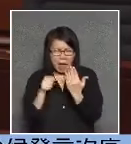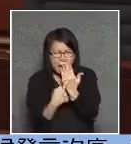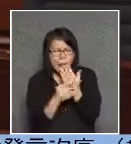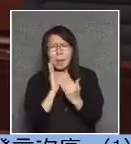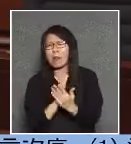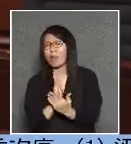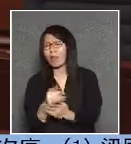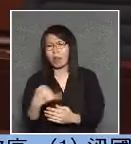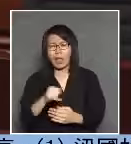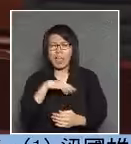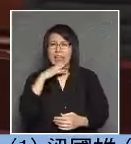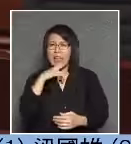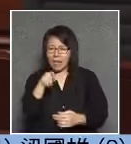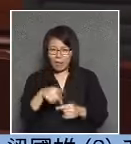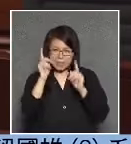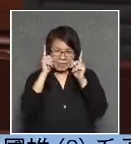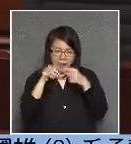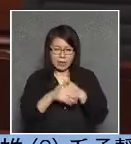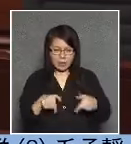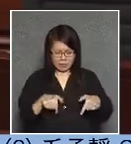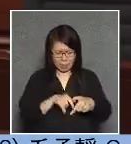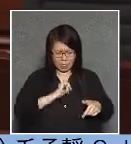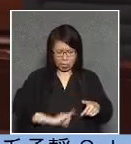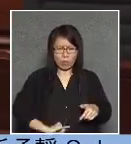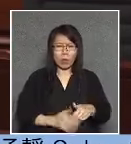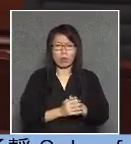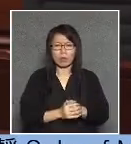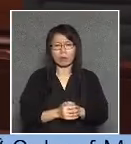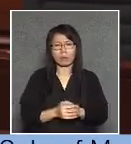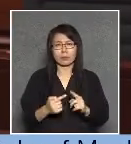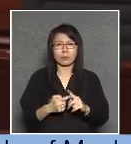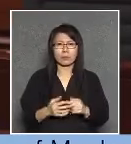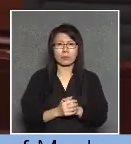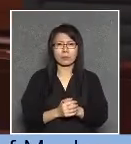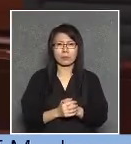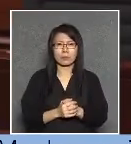口假仁假義，其心是惡毒無窮的